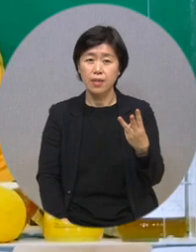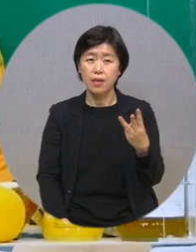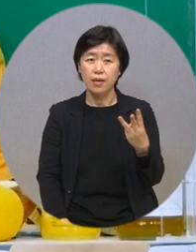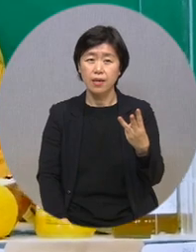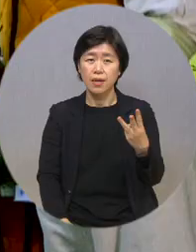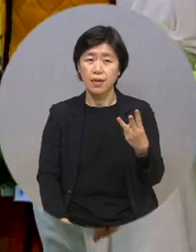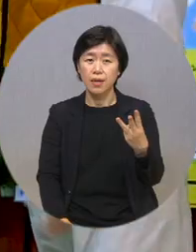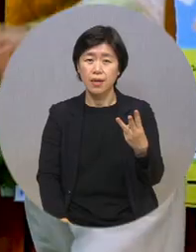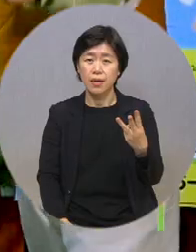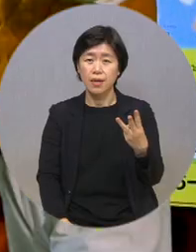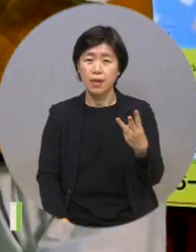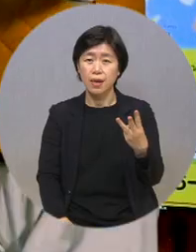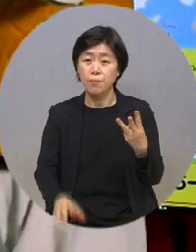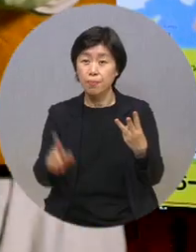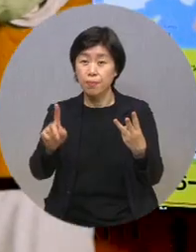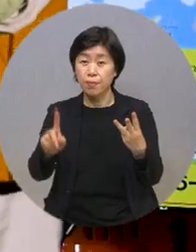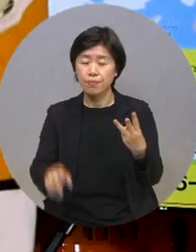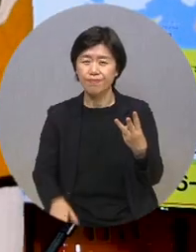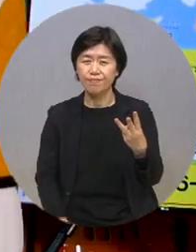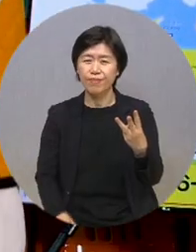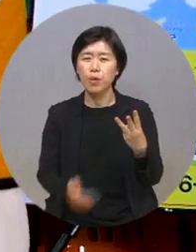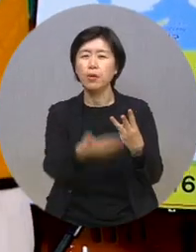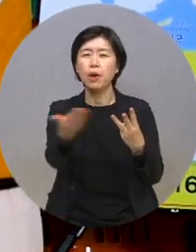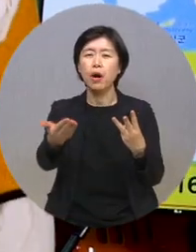뭘까? 시청자